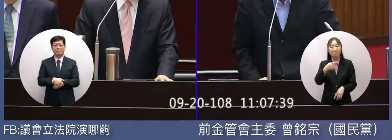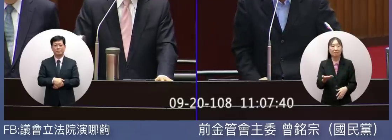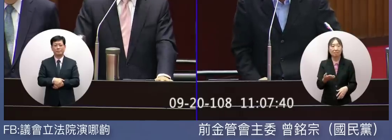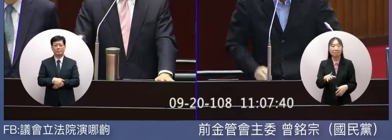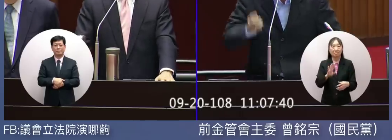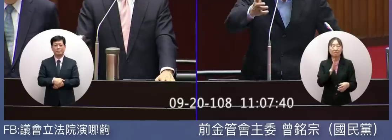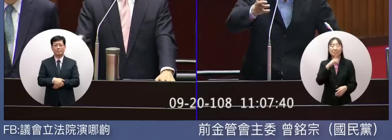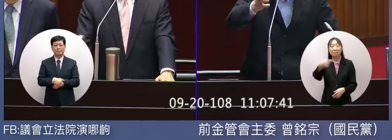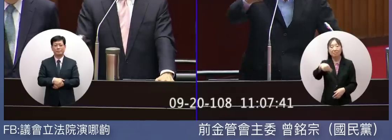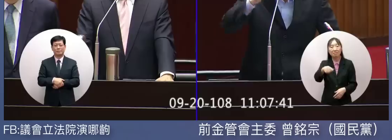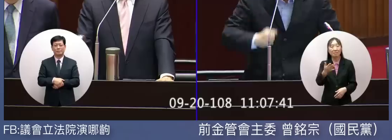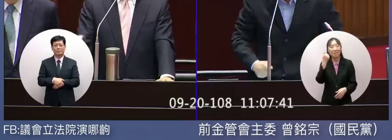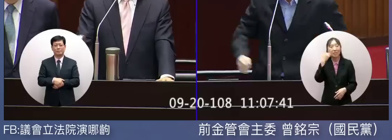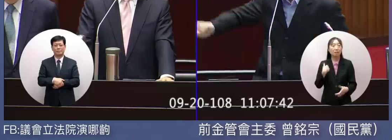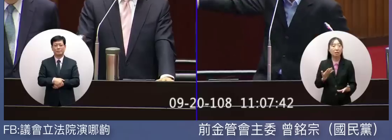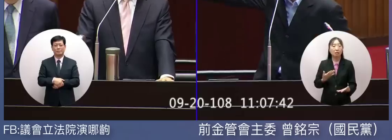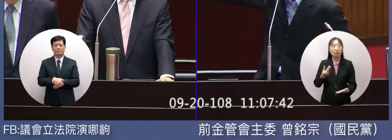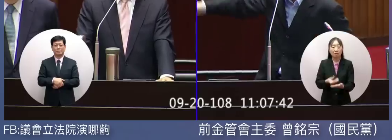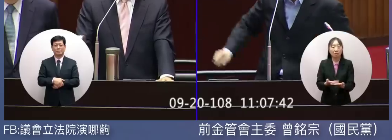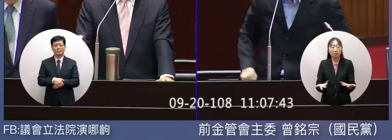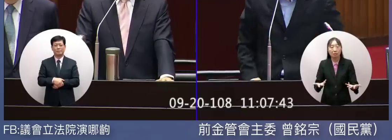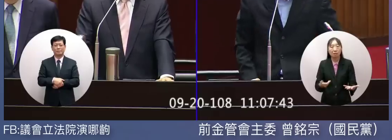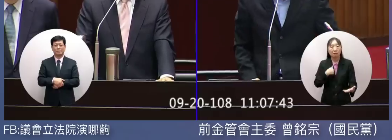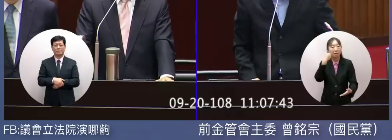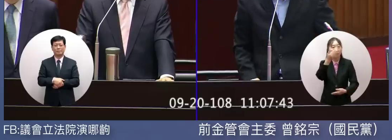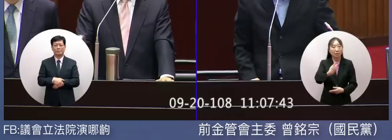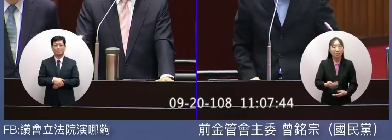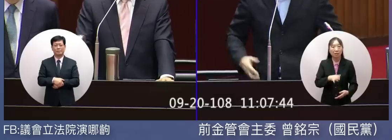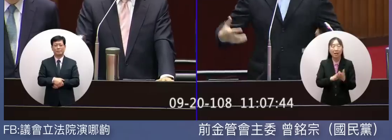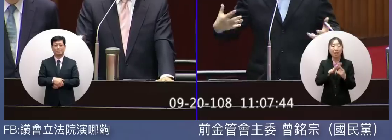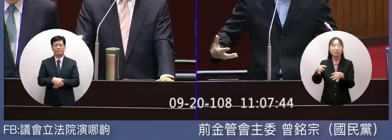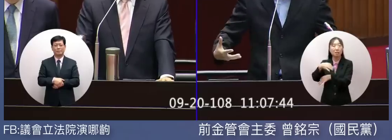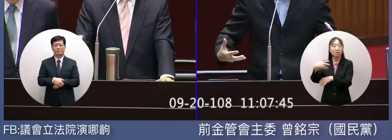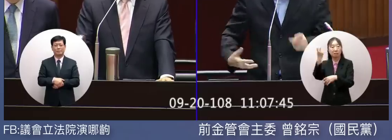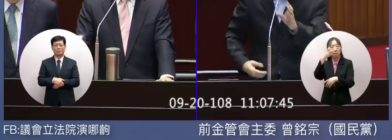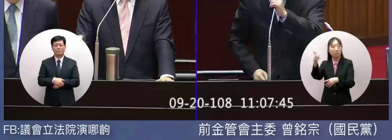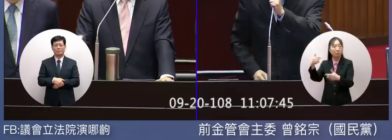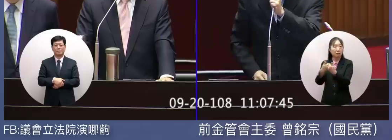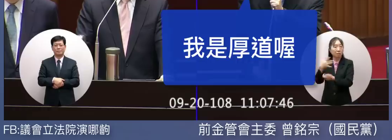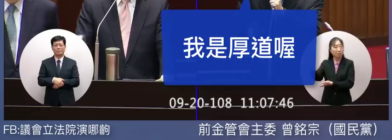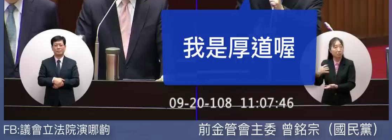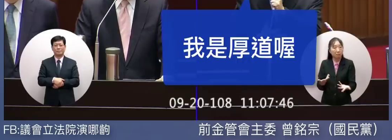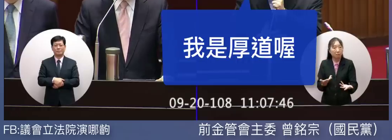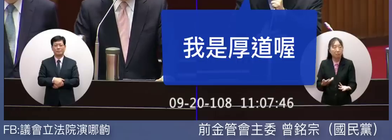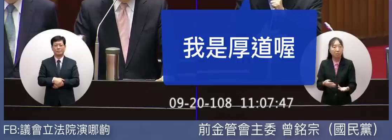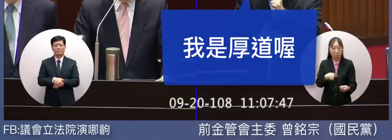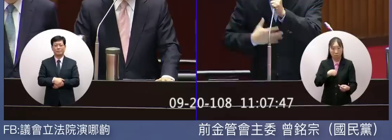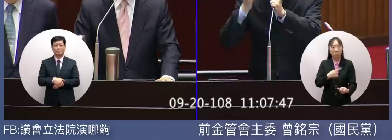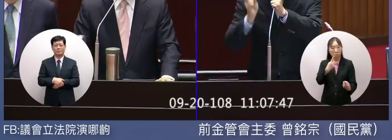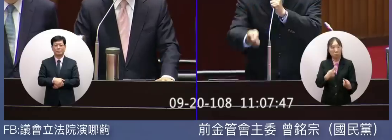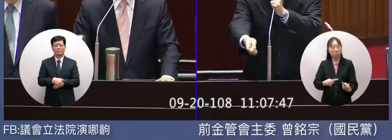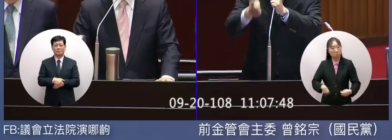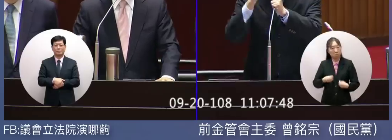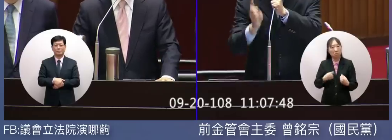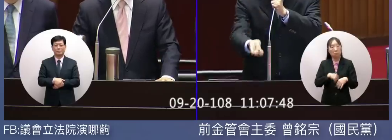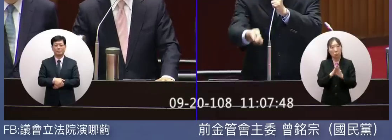要？跟你要，跟部长要，还跟请金管会、雇主委要，谁要？院长，我是厚道哦。我